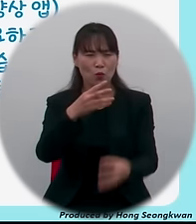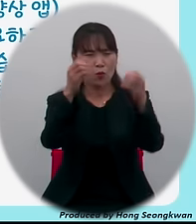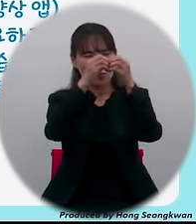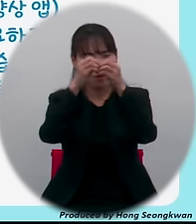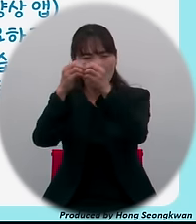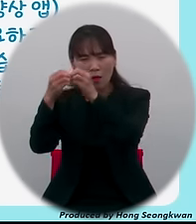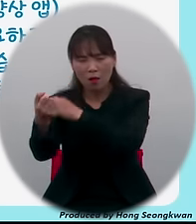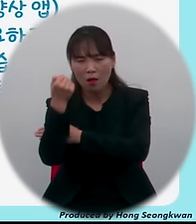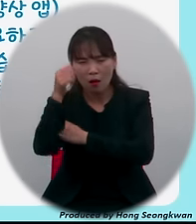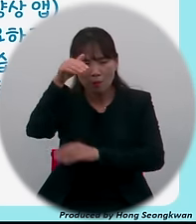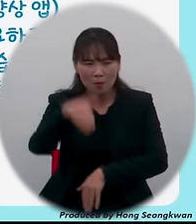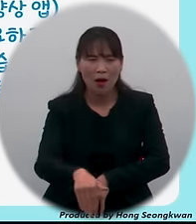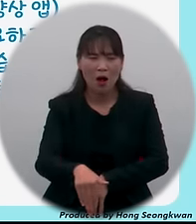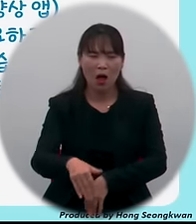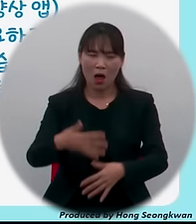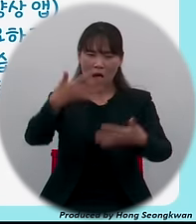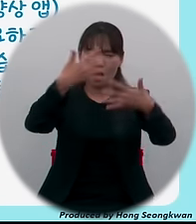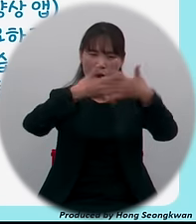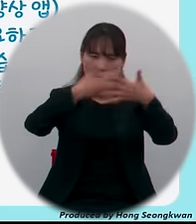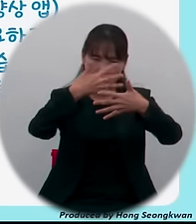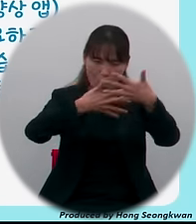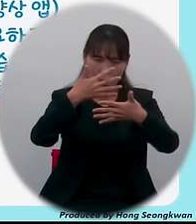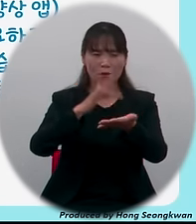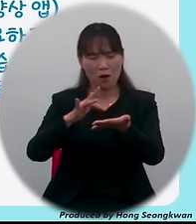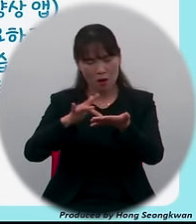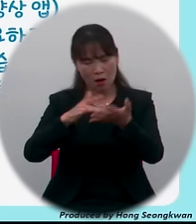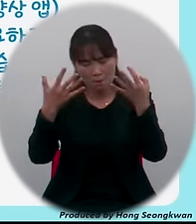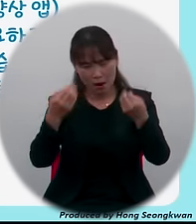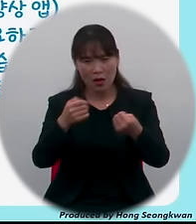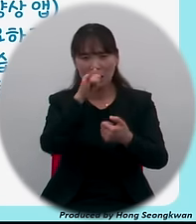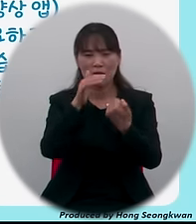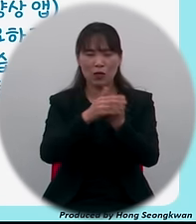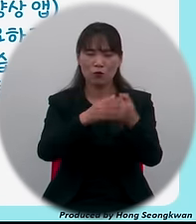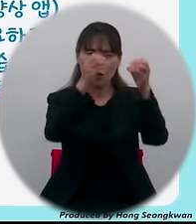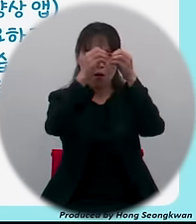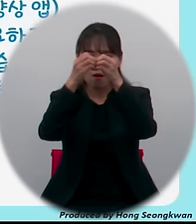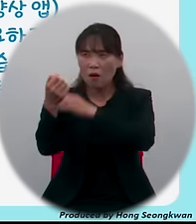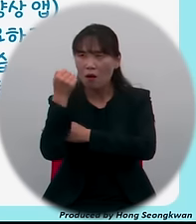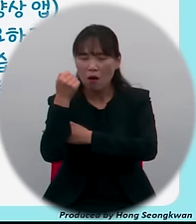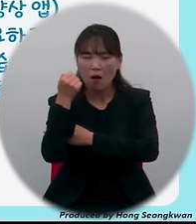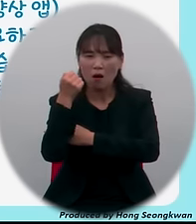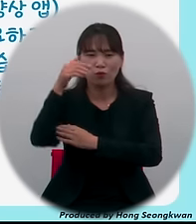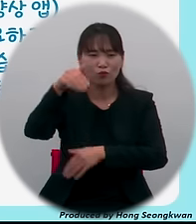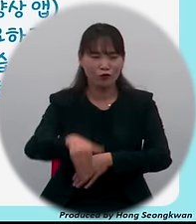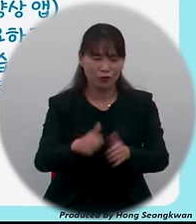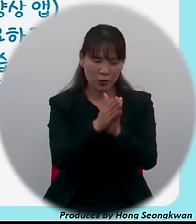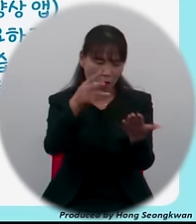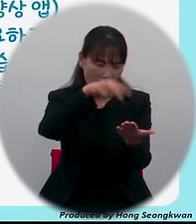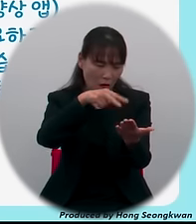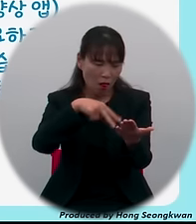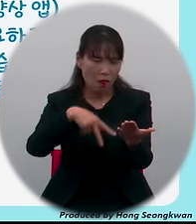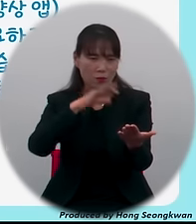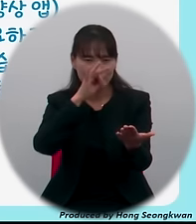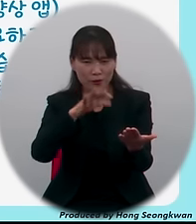더불어서 문해력이 낮아졌습니다 아이들이 스마트폰 많이하고 쇼핑에 길들여지다 보니까 문해력이 바닥으로 갔어요 그래